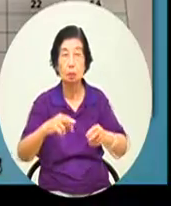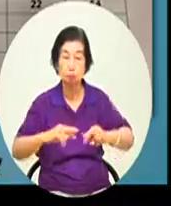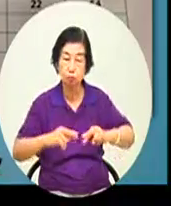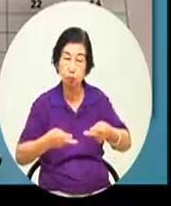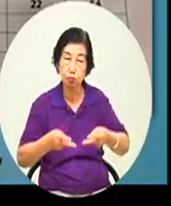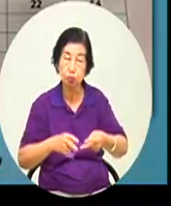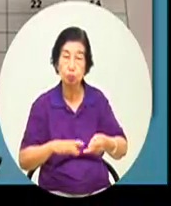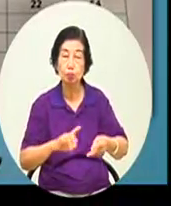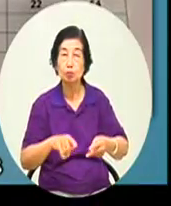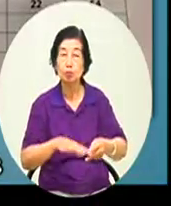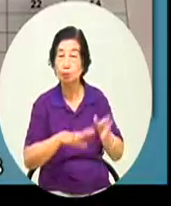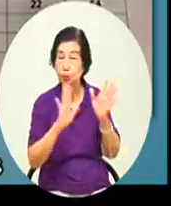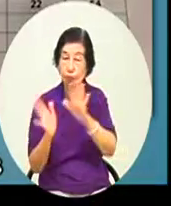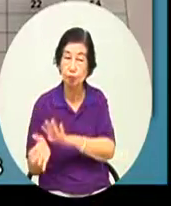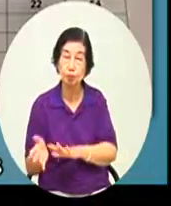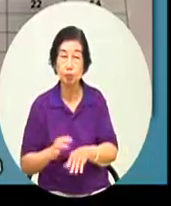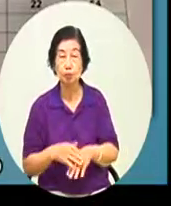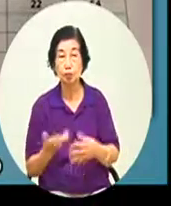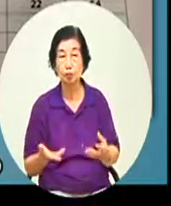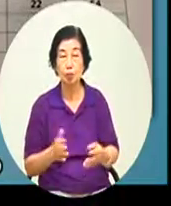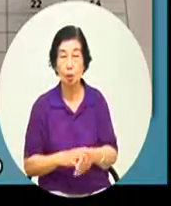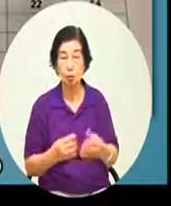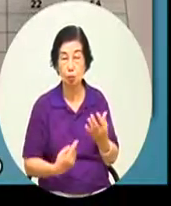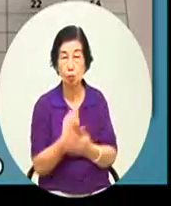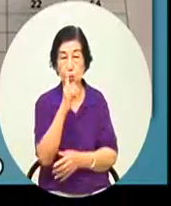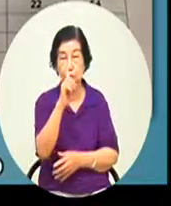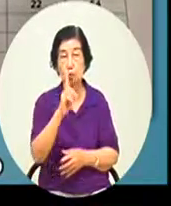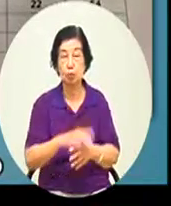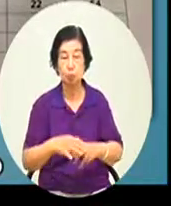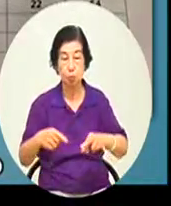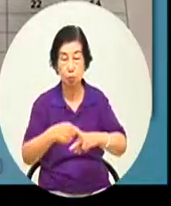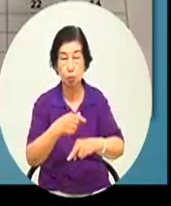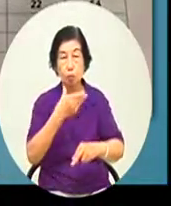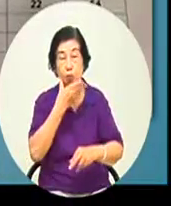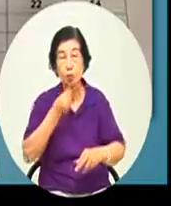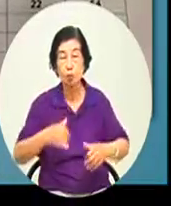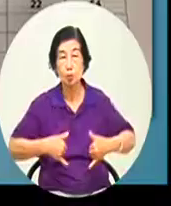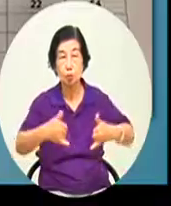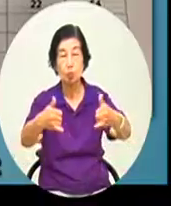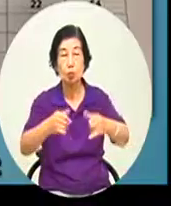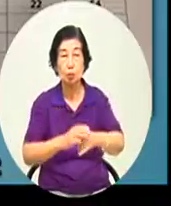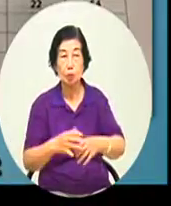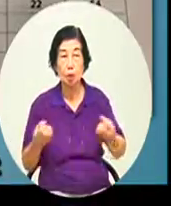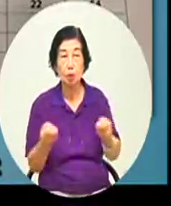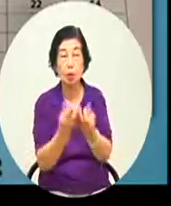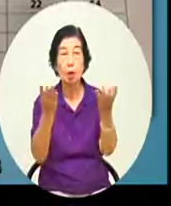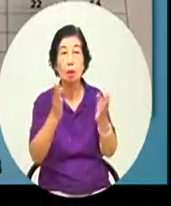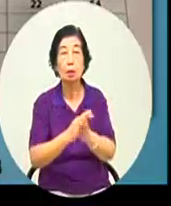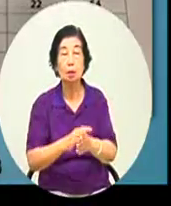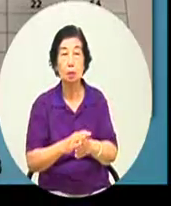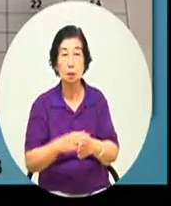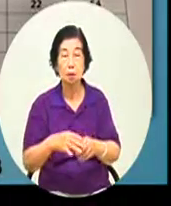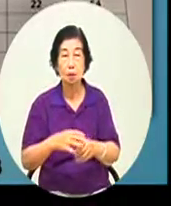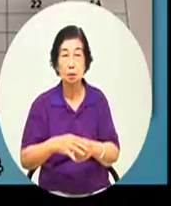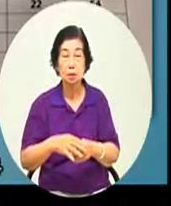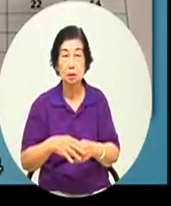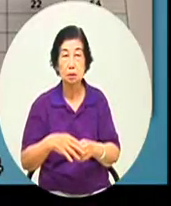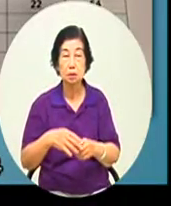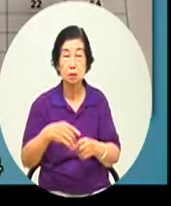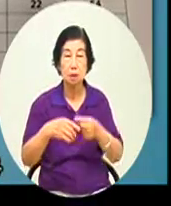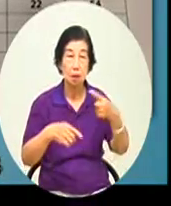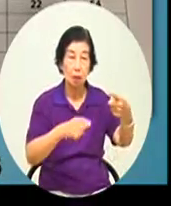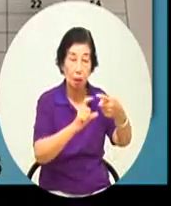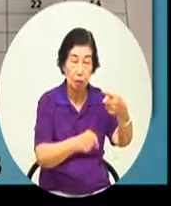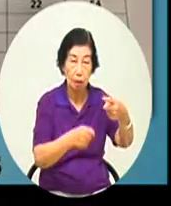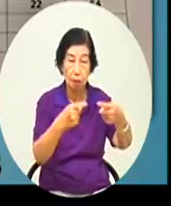光是金福路一条路而已哦，哈，就是发生的哈，这个是只有1到9月的这个数据而已。